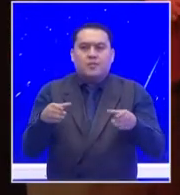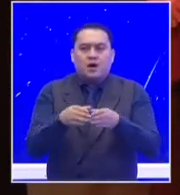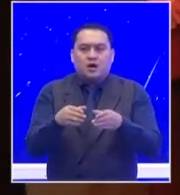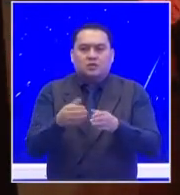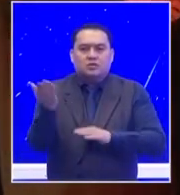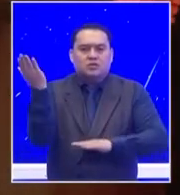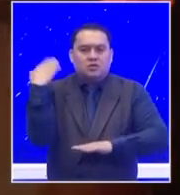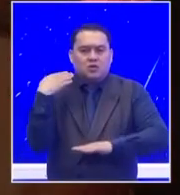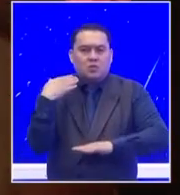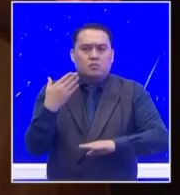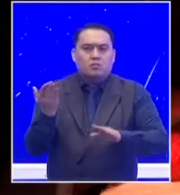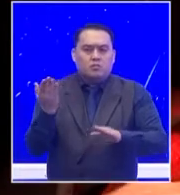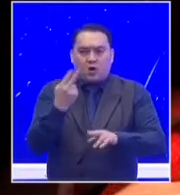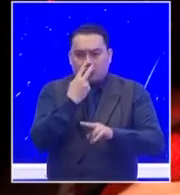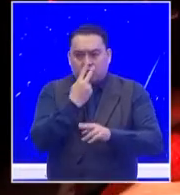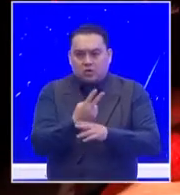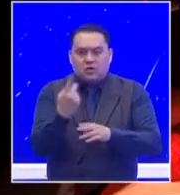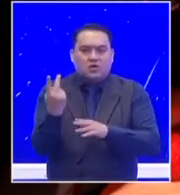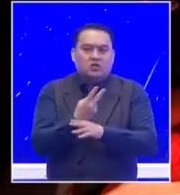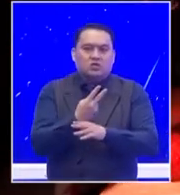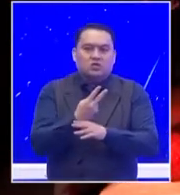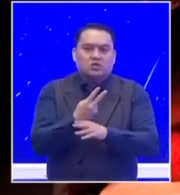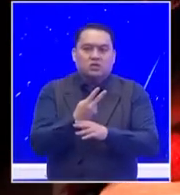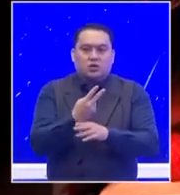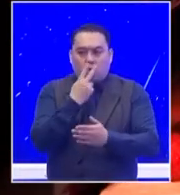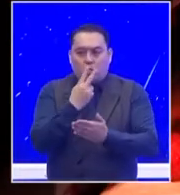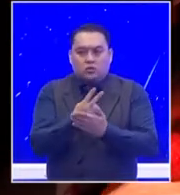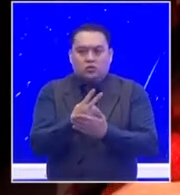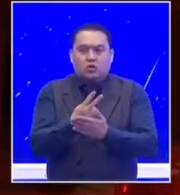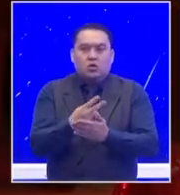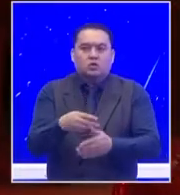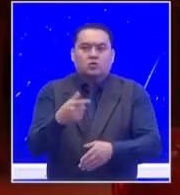ескі заманның соқырлығын танытып, екі жастың әрекетін өлімге таныйды.